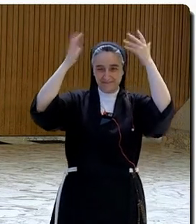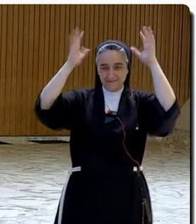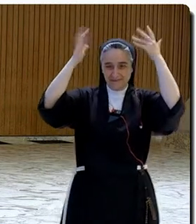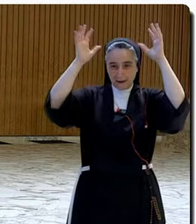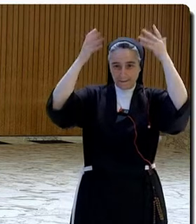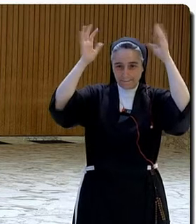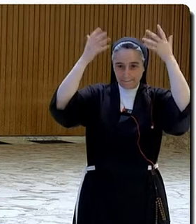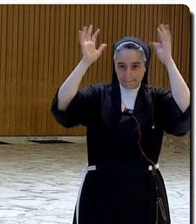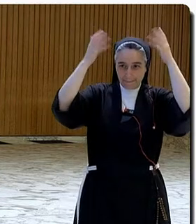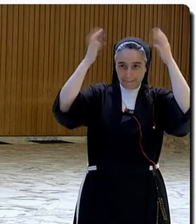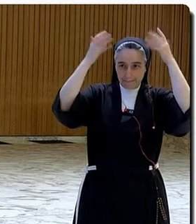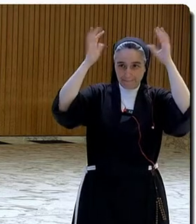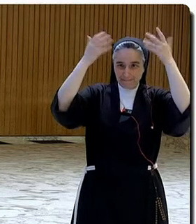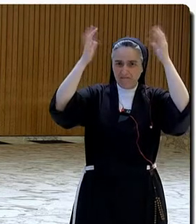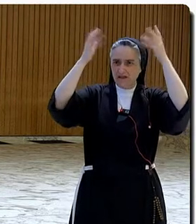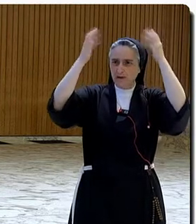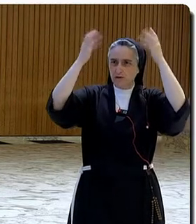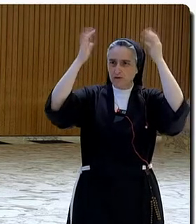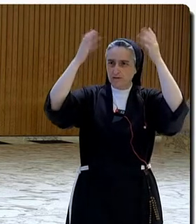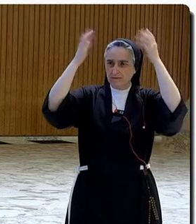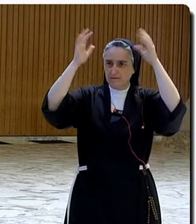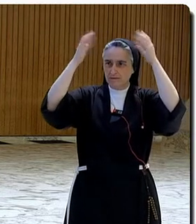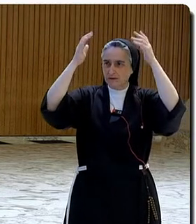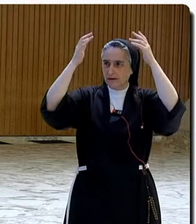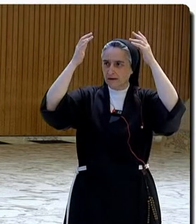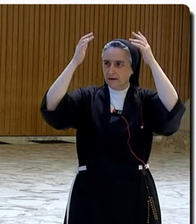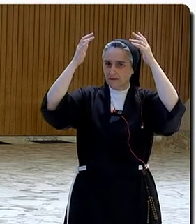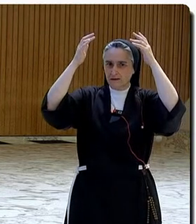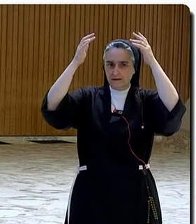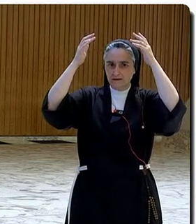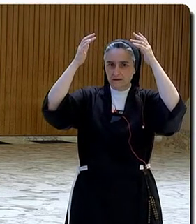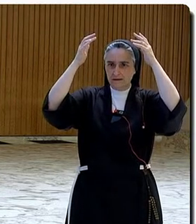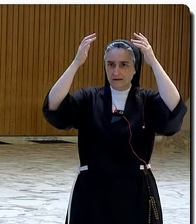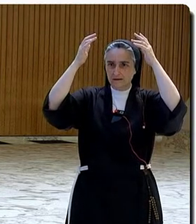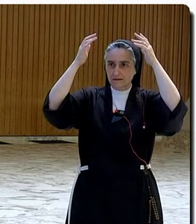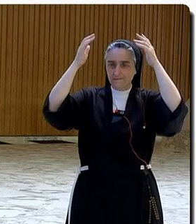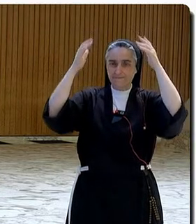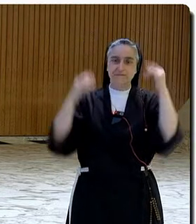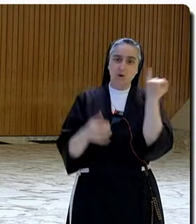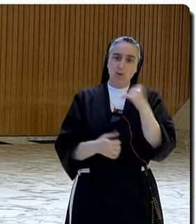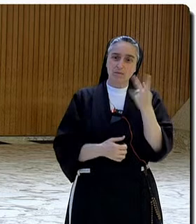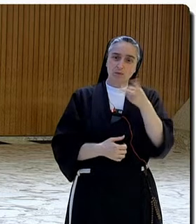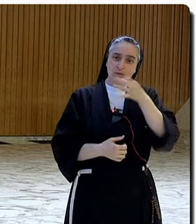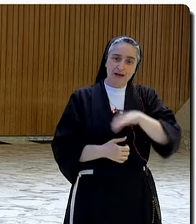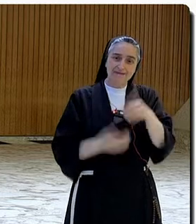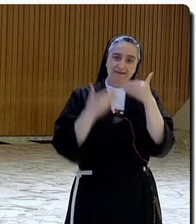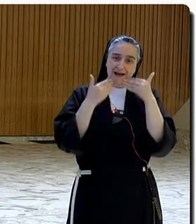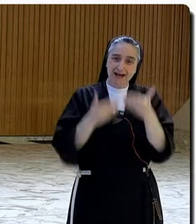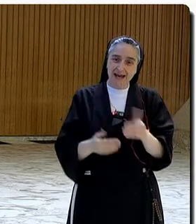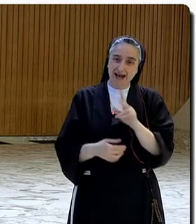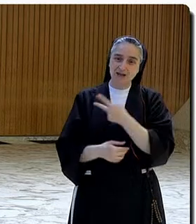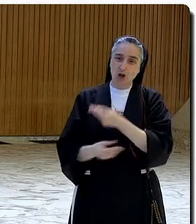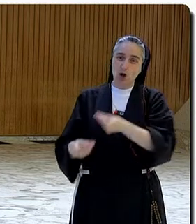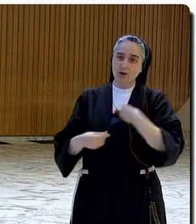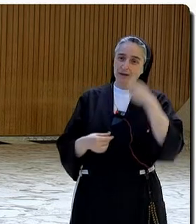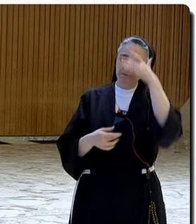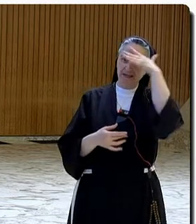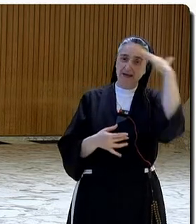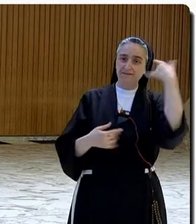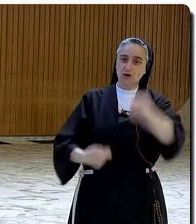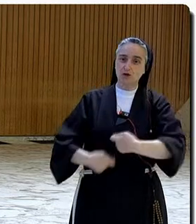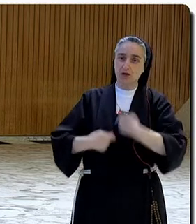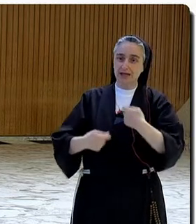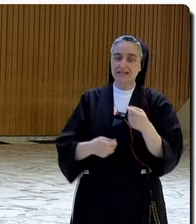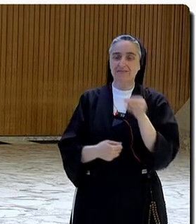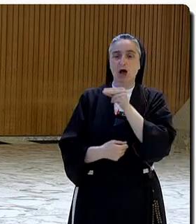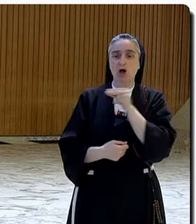Grazie molte ai nostri due ultimi relatori, a Carlo e a Vincenzo, per questa riflessione, no, che sottolinea anche